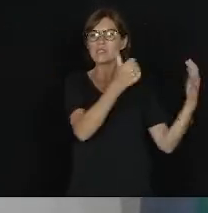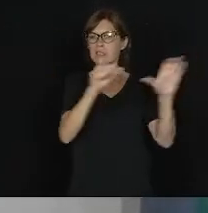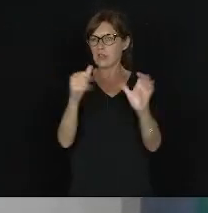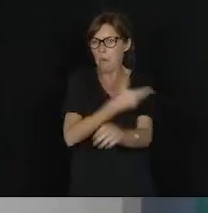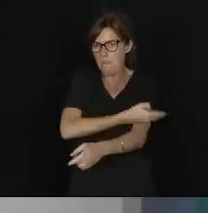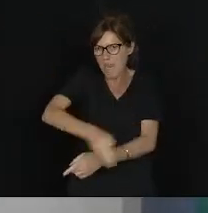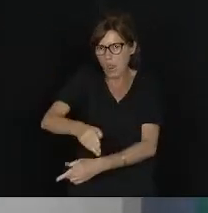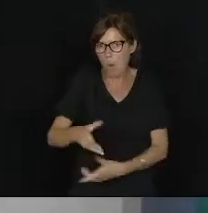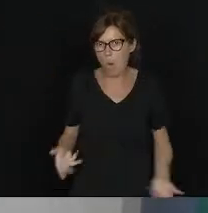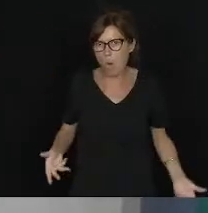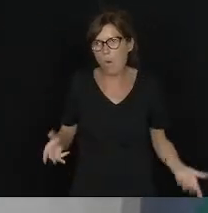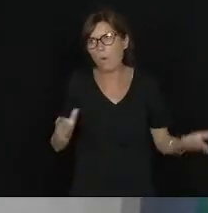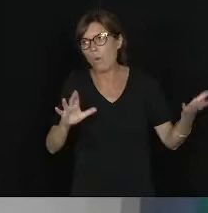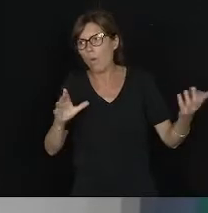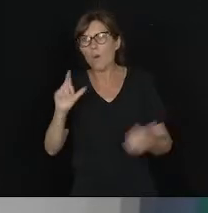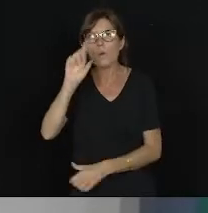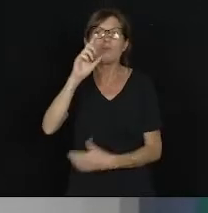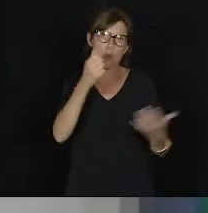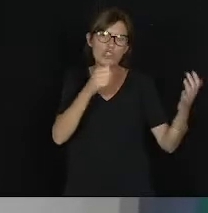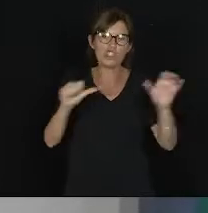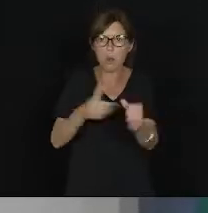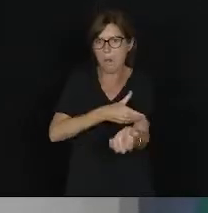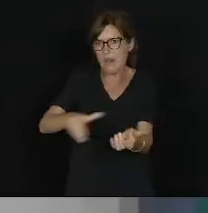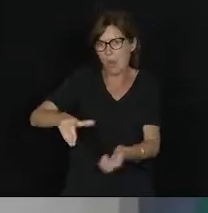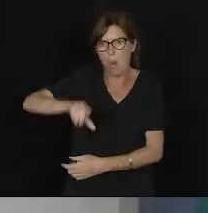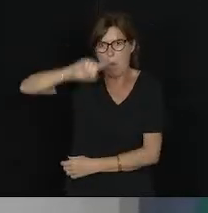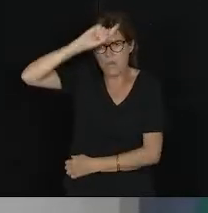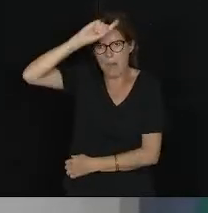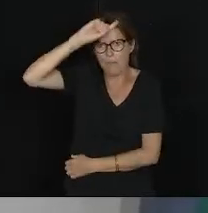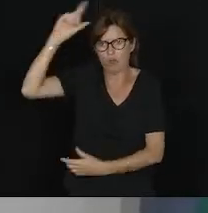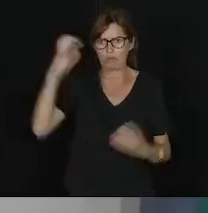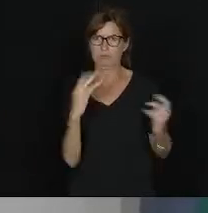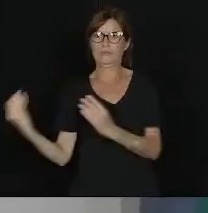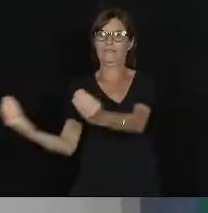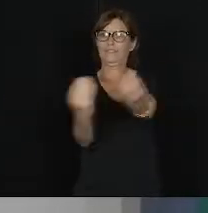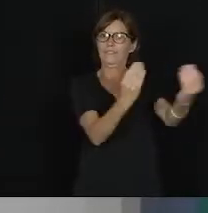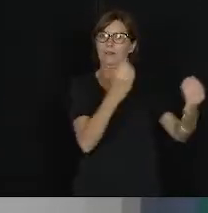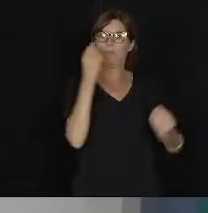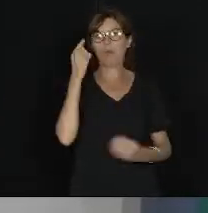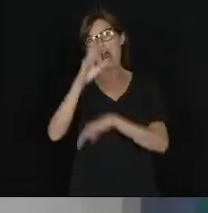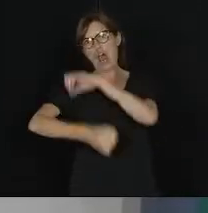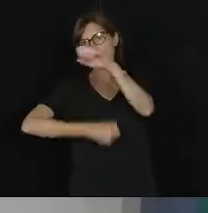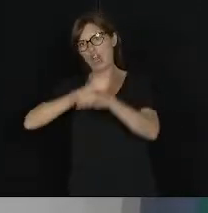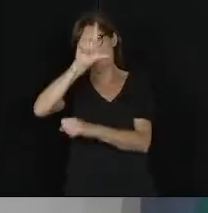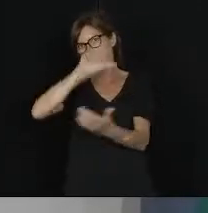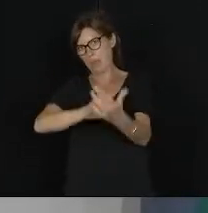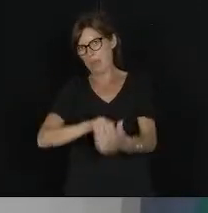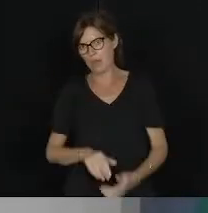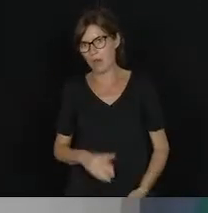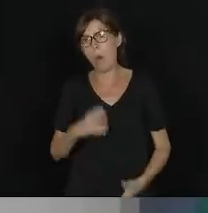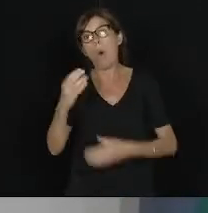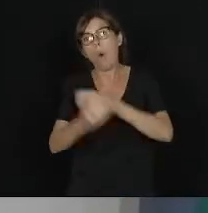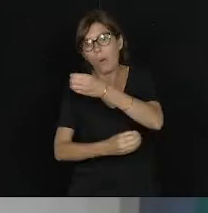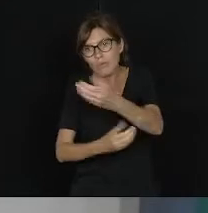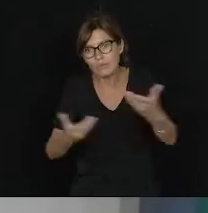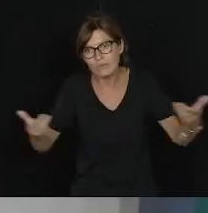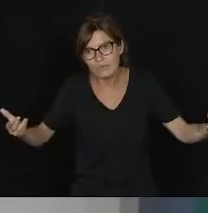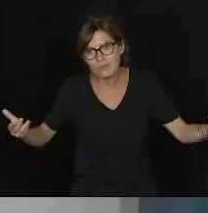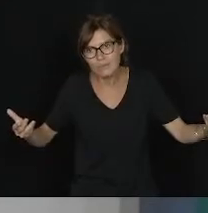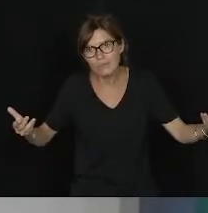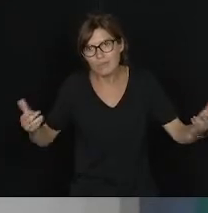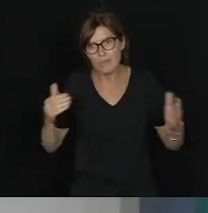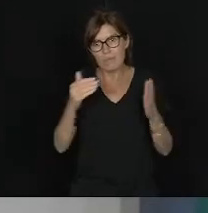de 600 millions de Germains à l'orée de l'an 2000, ou alors, et c'est ce qui s'est passé entre